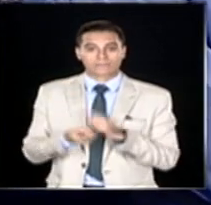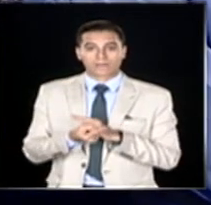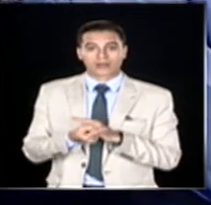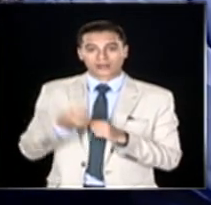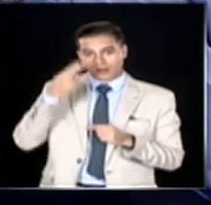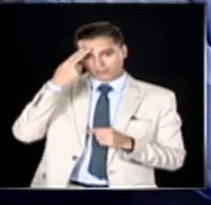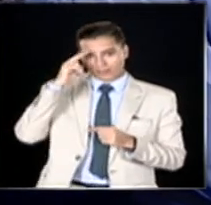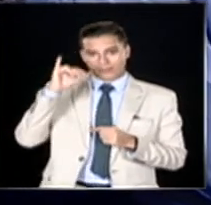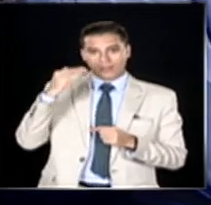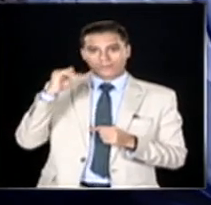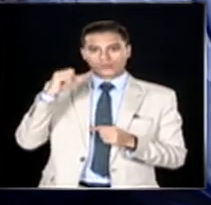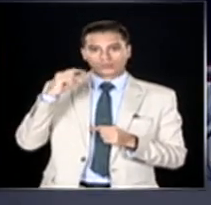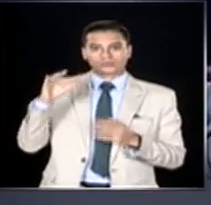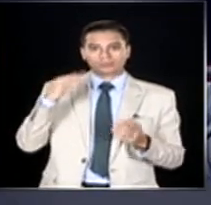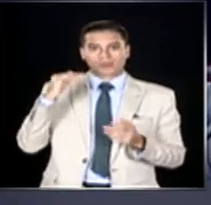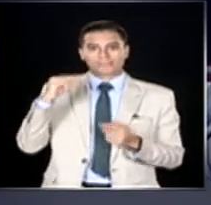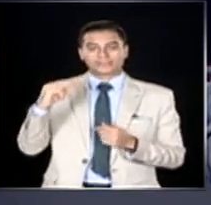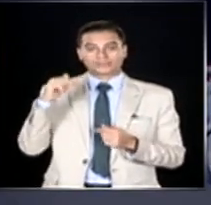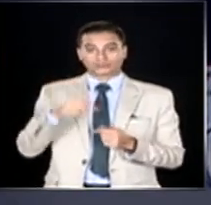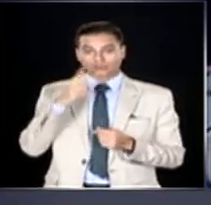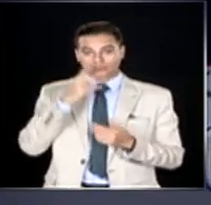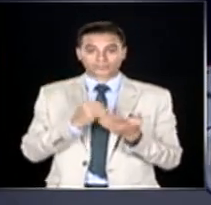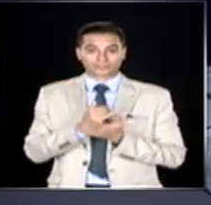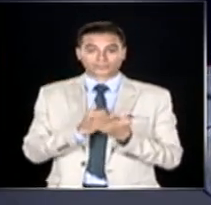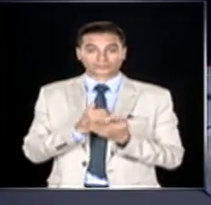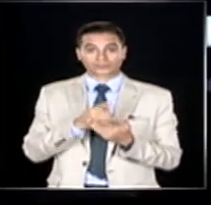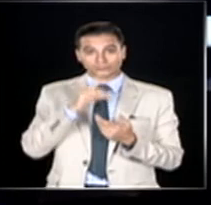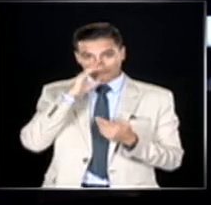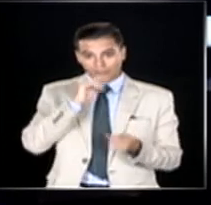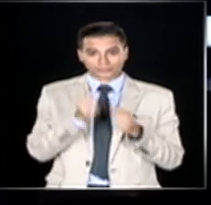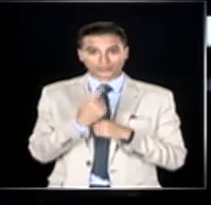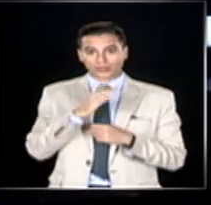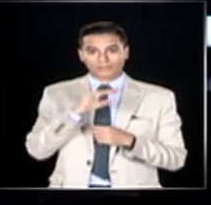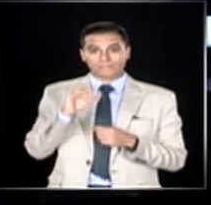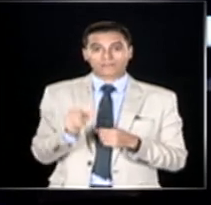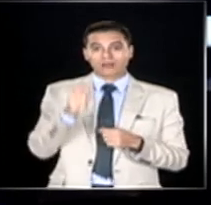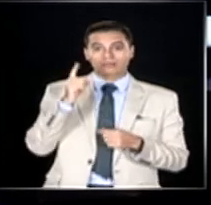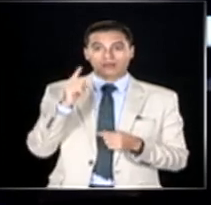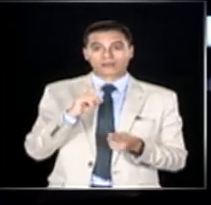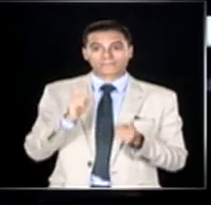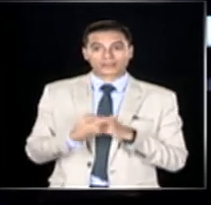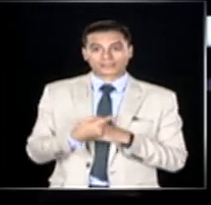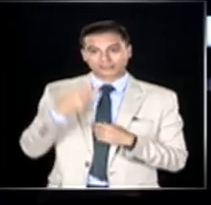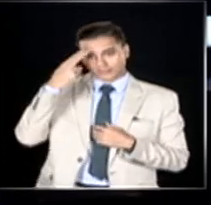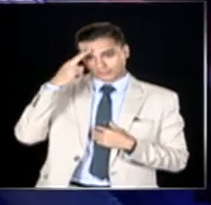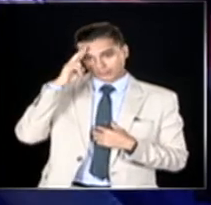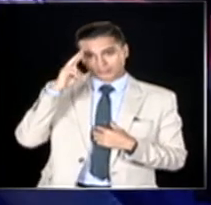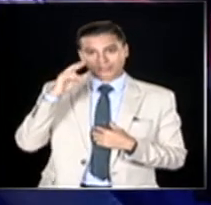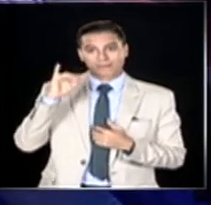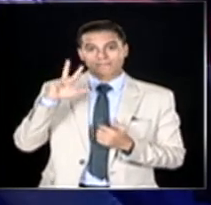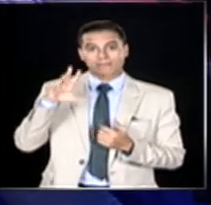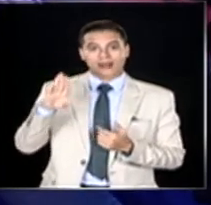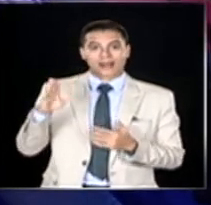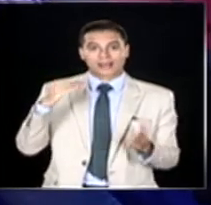مكان محمود محمد. وعاطف بركات عندنا تغيير واحد بس، منار السيد رجعت مكان